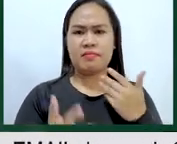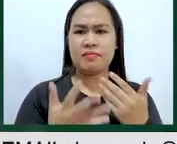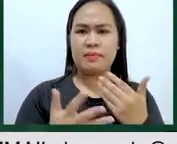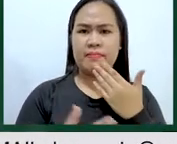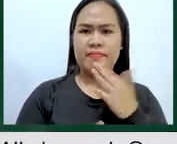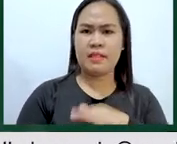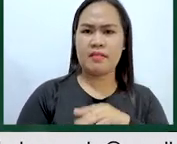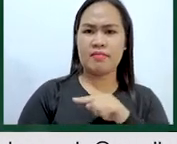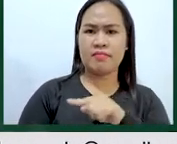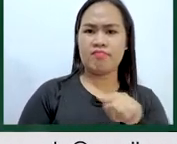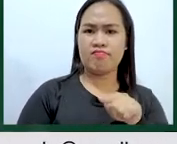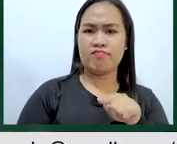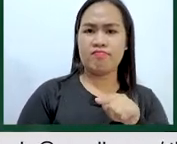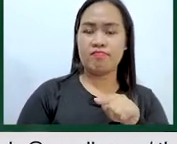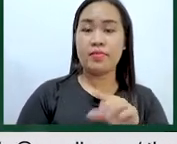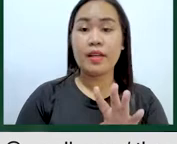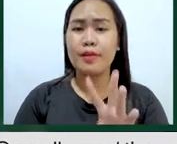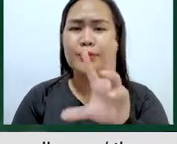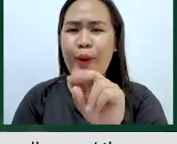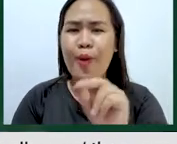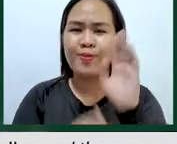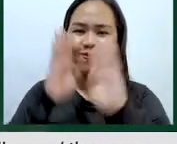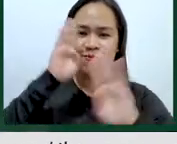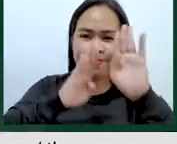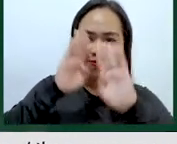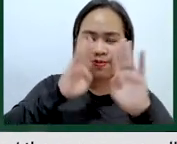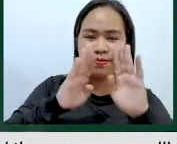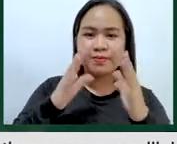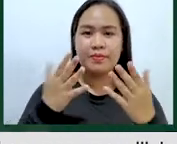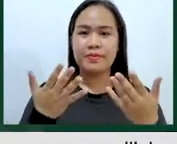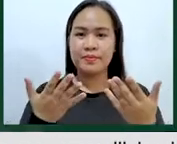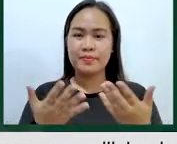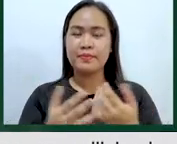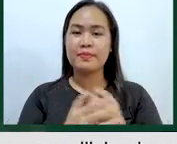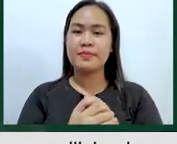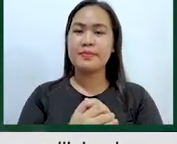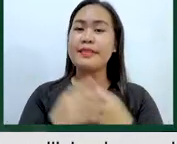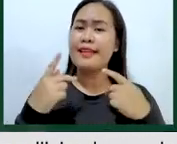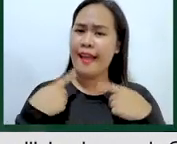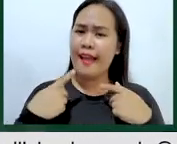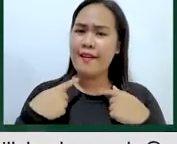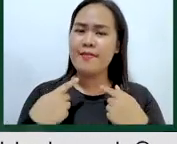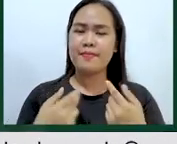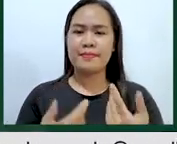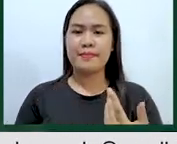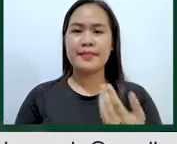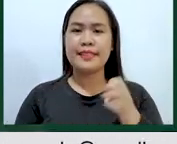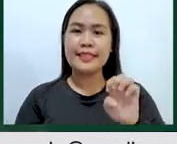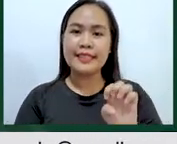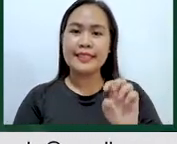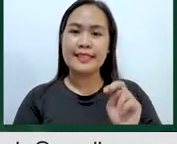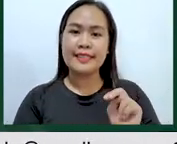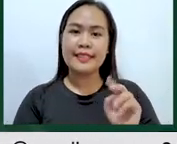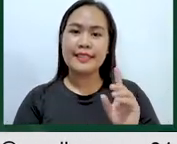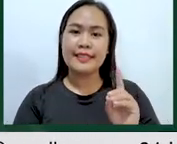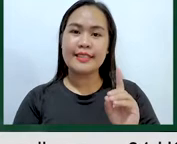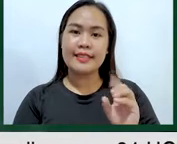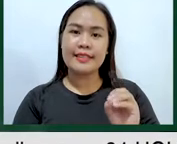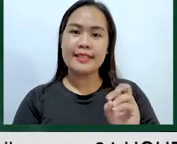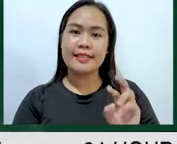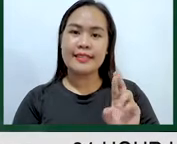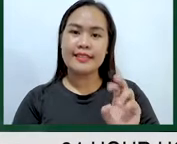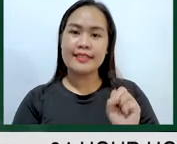elemento ito, don't worry po, no? And magkakaroon din naman po sila ng endorsement din mula po sa aming